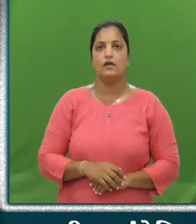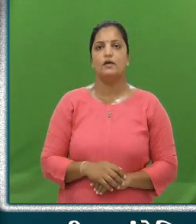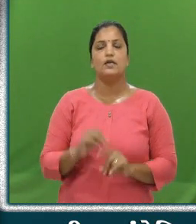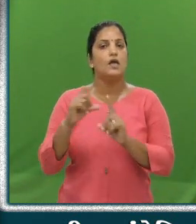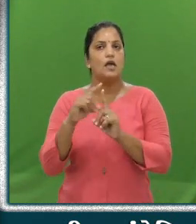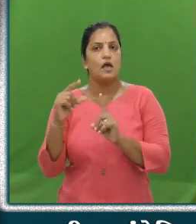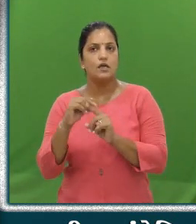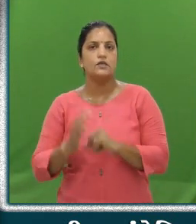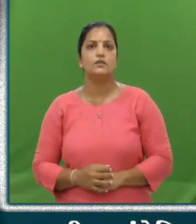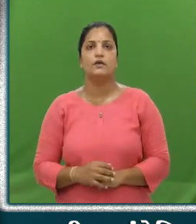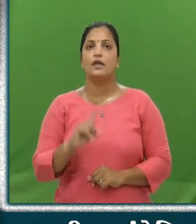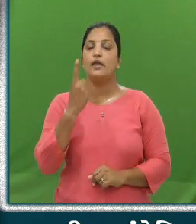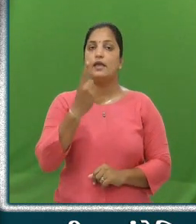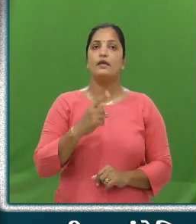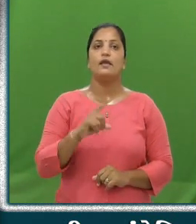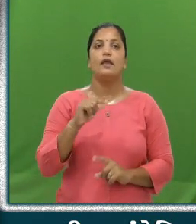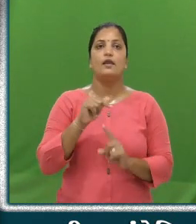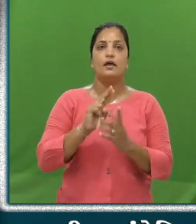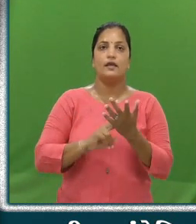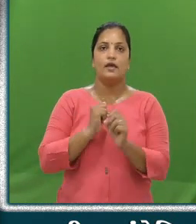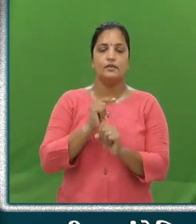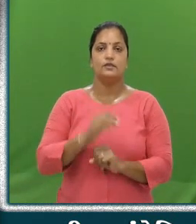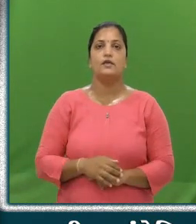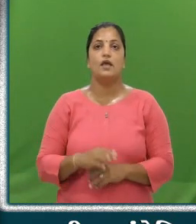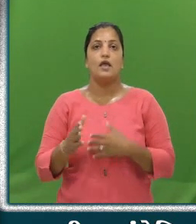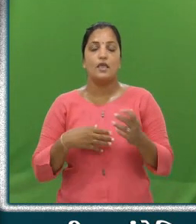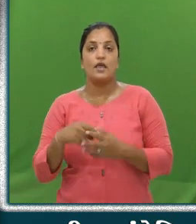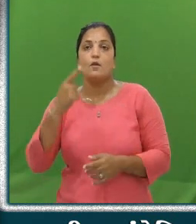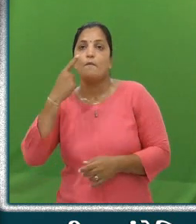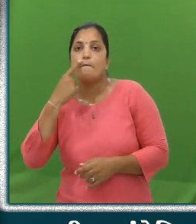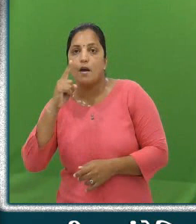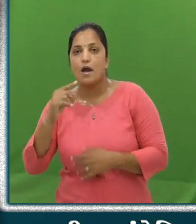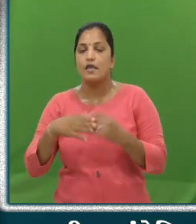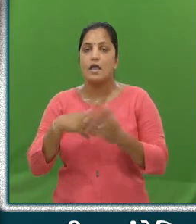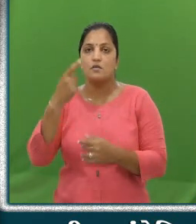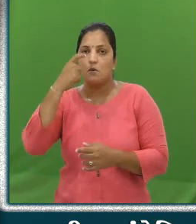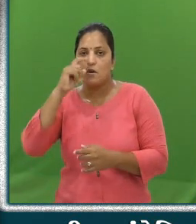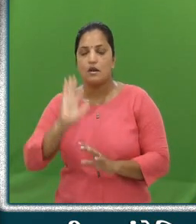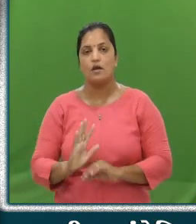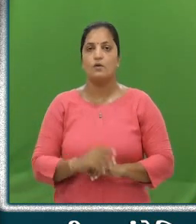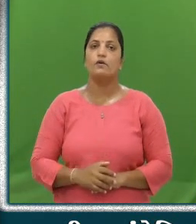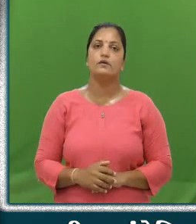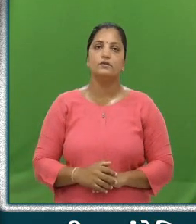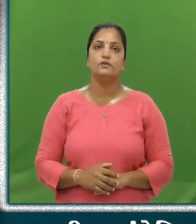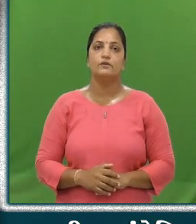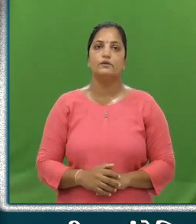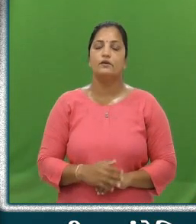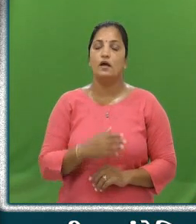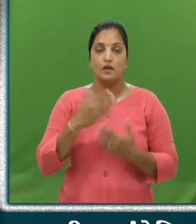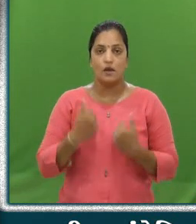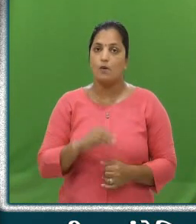કે એક લિંગી સજીવ હોય તો તે કાં તો નર હોય છે કાં તો માદા હોય છે બરોબર. અહીં જે